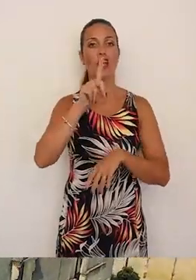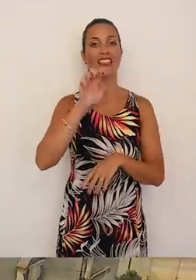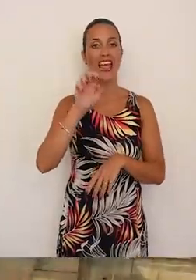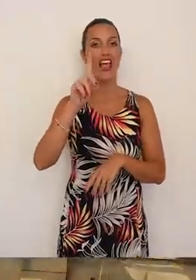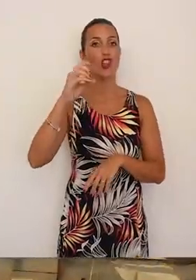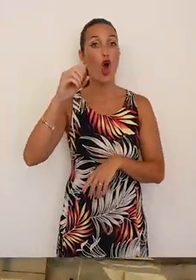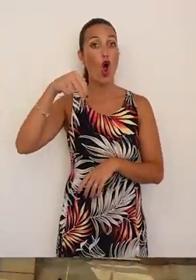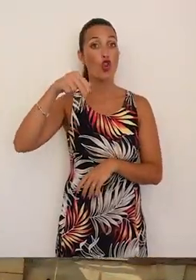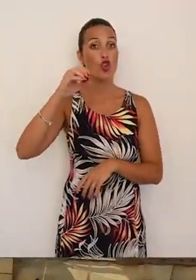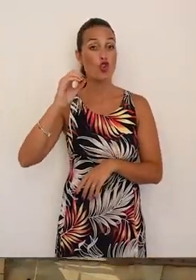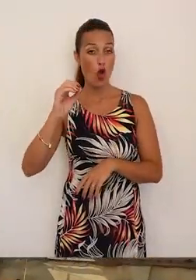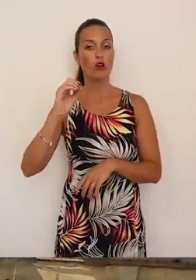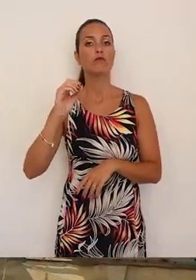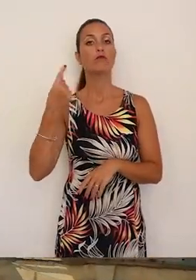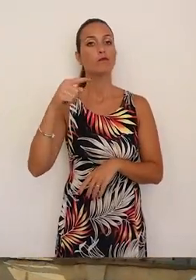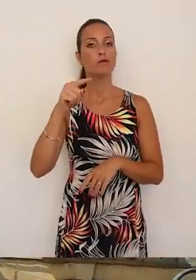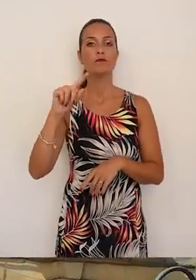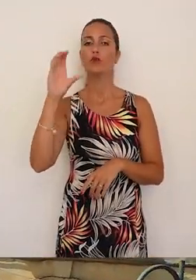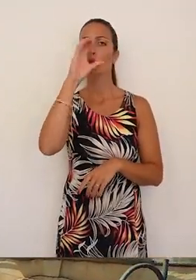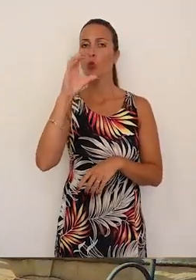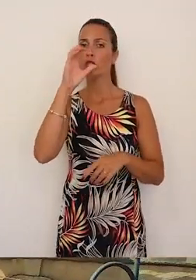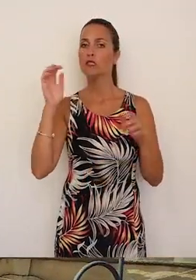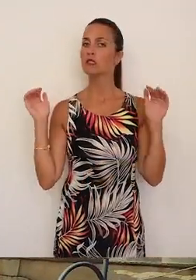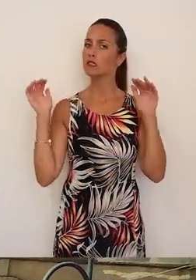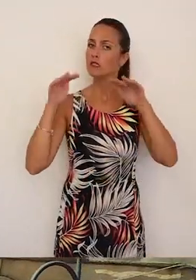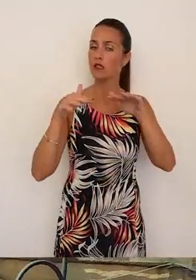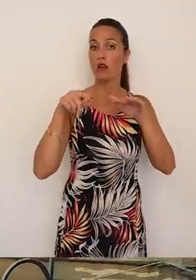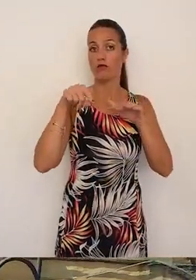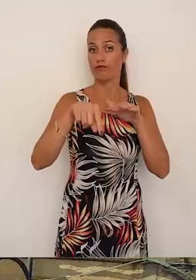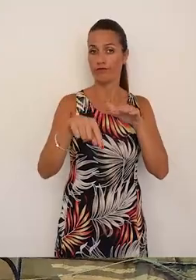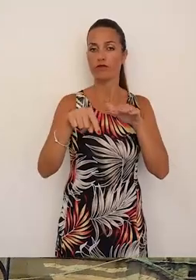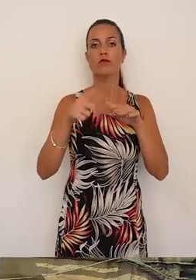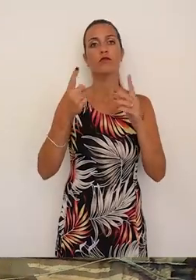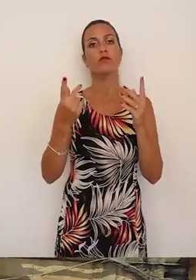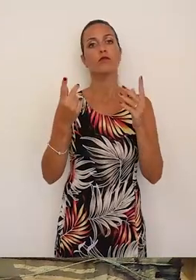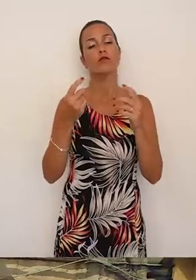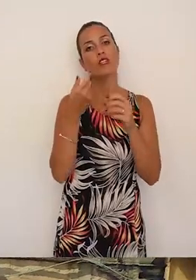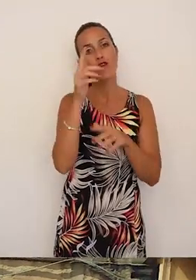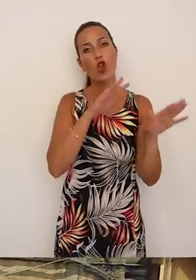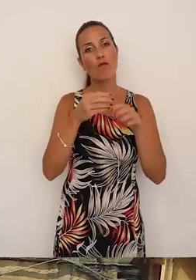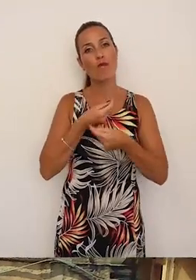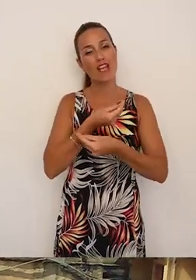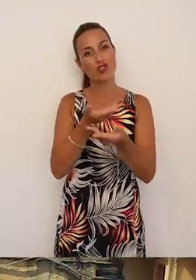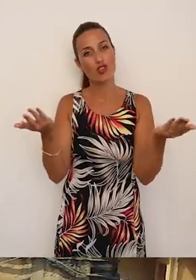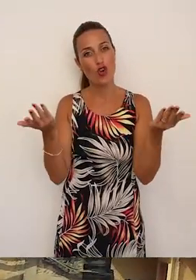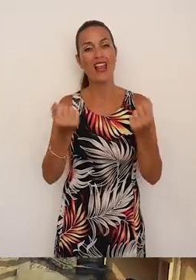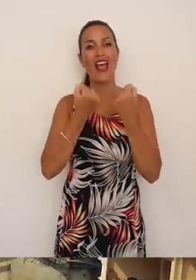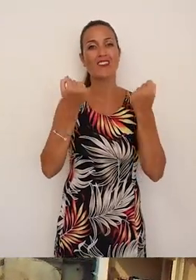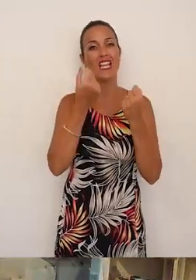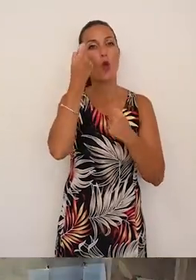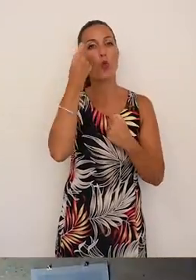Palazzo de Donno è il luogo per eccellenza dell'accoglienza turistica e delle attività culturali della comunità di Cursi.